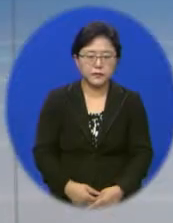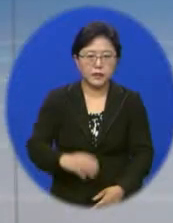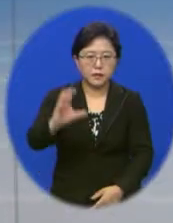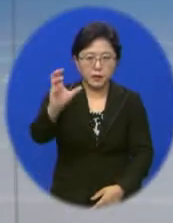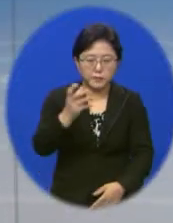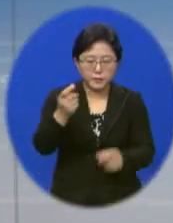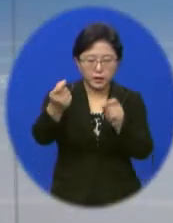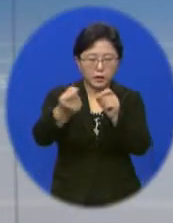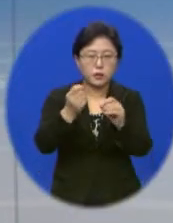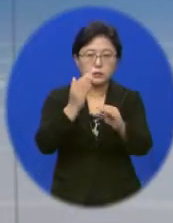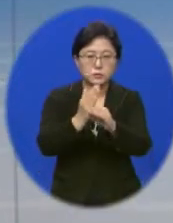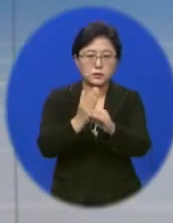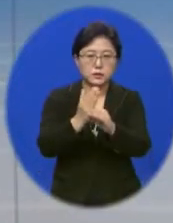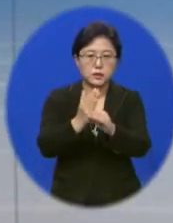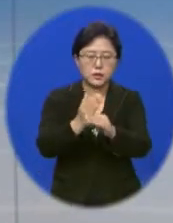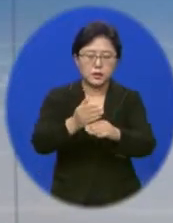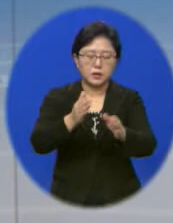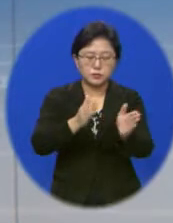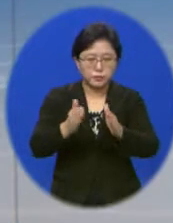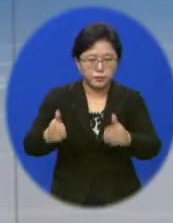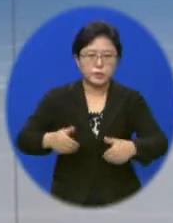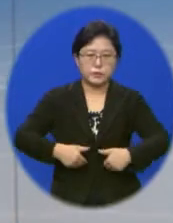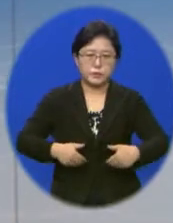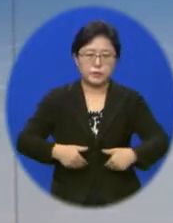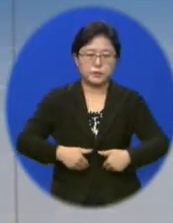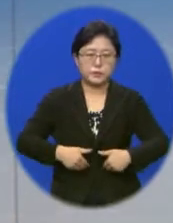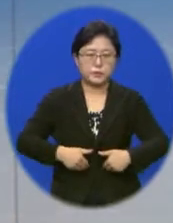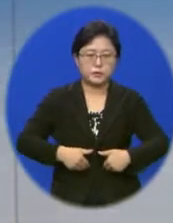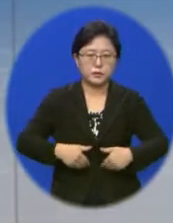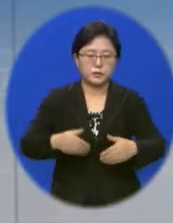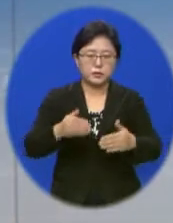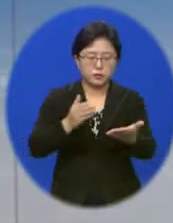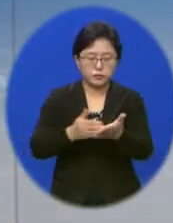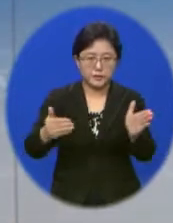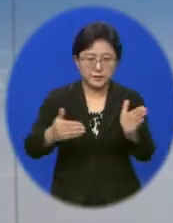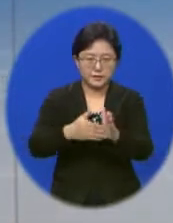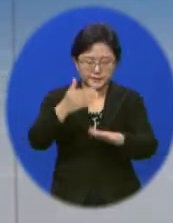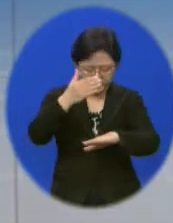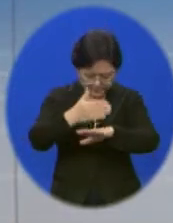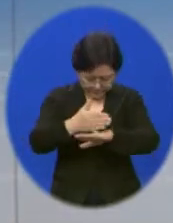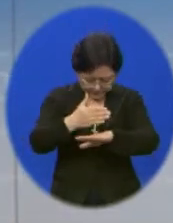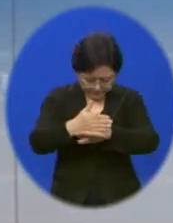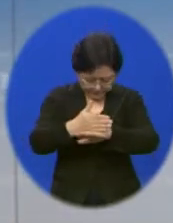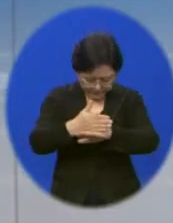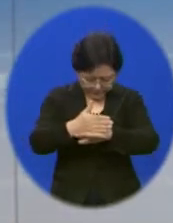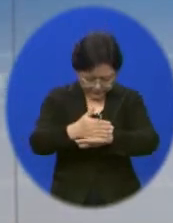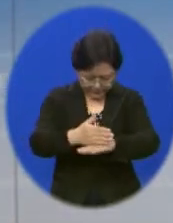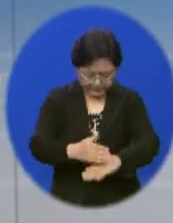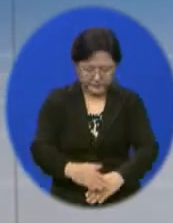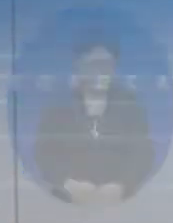태풍이 북상하고 있습니다. 철저한 대비가 필요하겠습니다. KBS 뉴스를 마칩니다. 감사합니다.